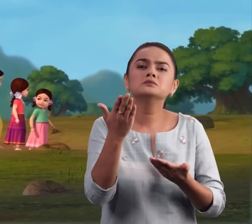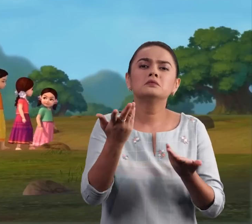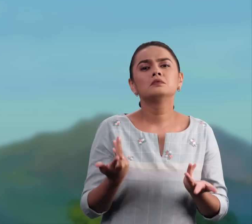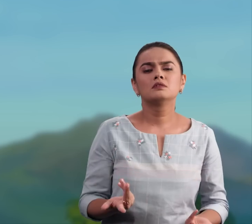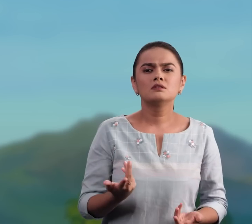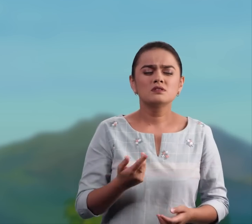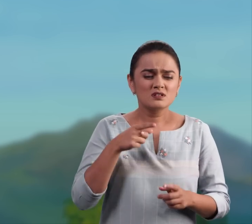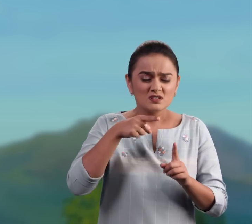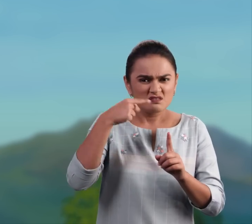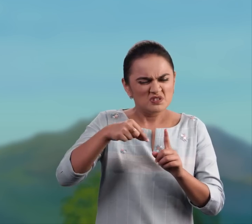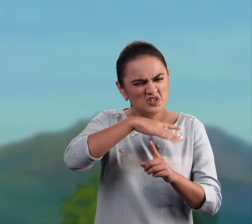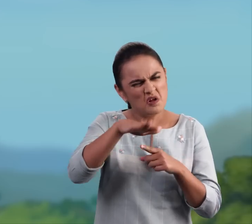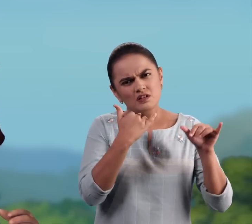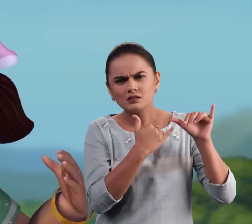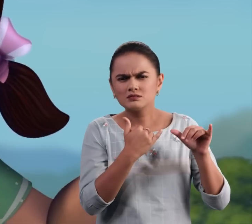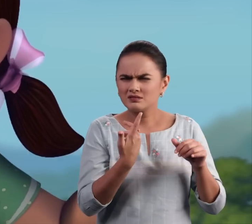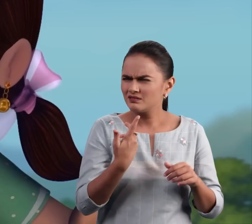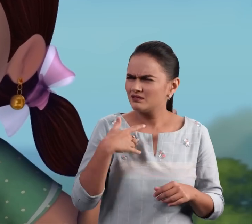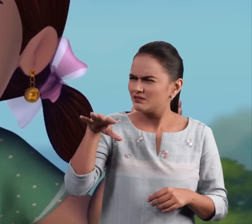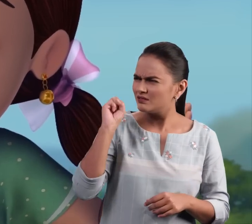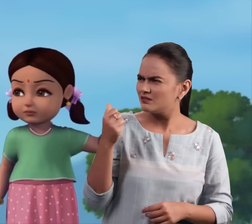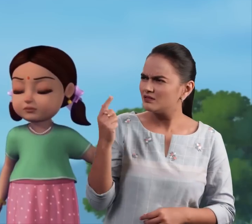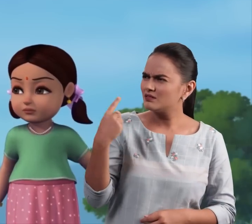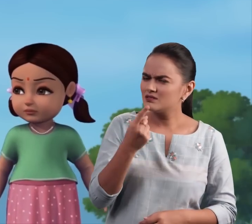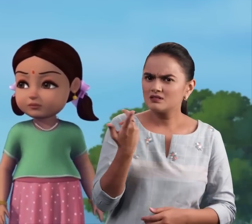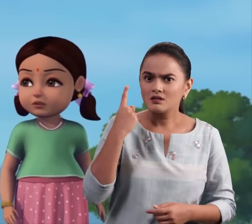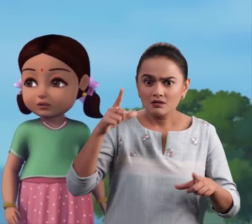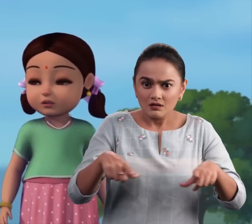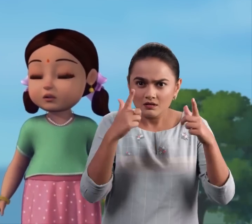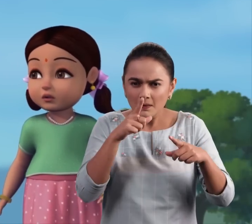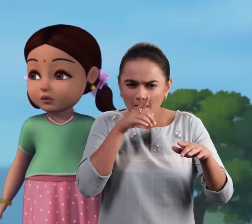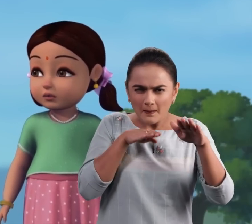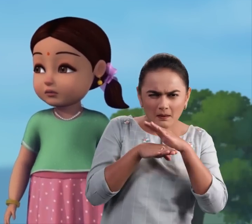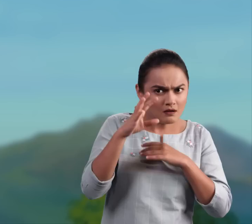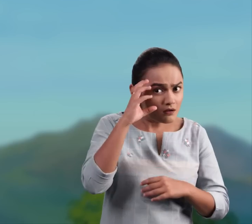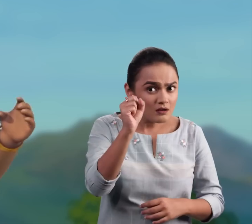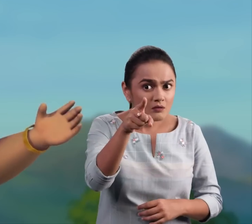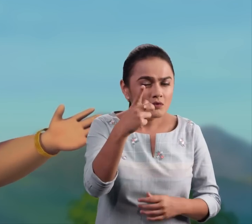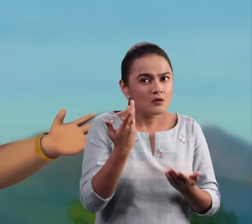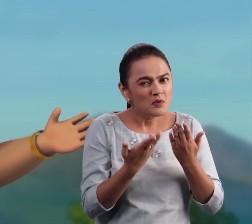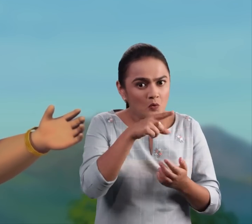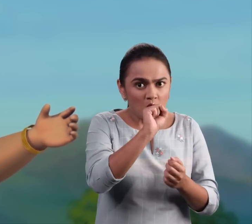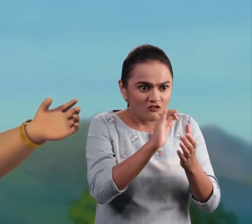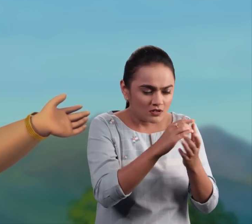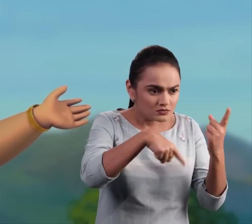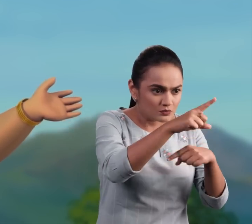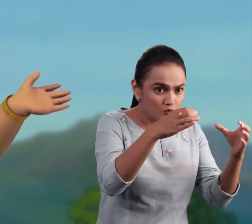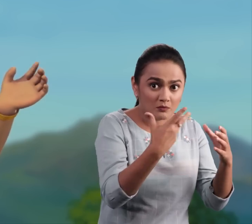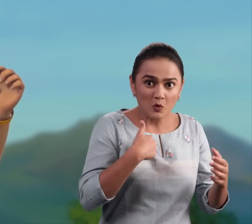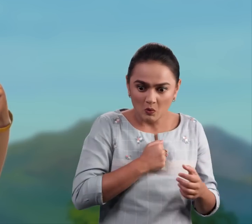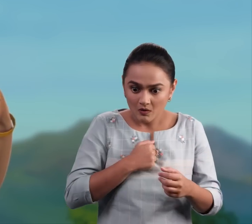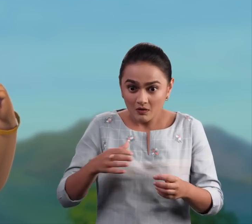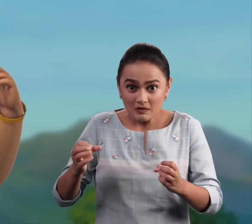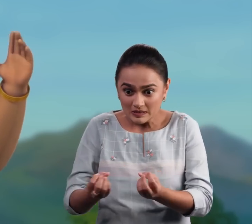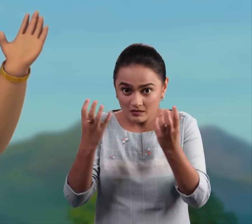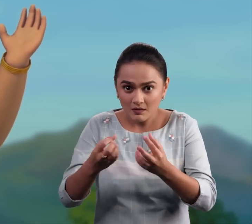ही नहीं सुनी। ये सब कृष्णा ने किया। मैं समझी नहीं विशाखा। वो झाड़ियों में छुपा था, याद है? उसी ने अपने साथियों के साथ मिलकर हमारे